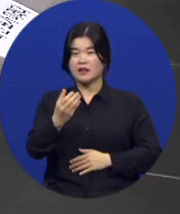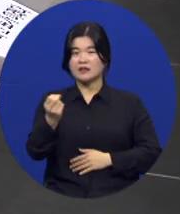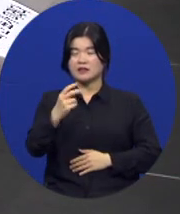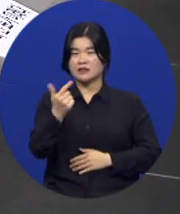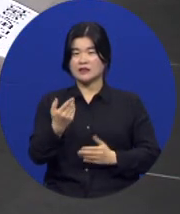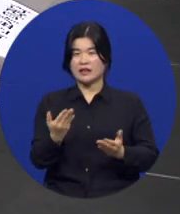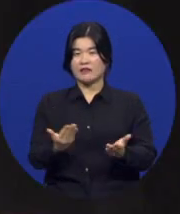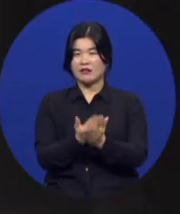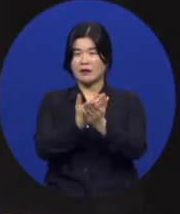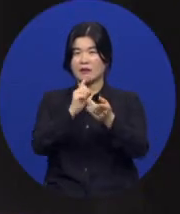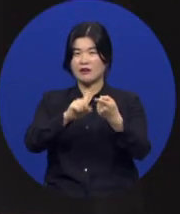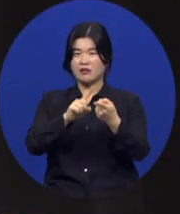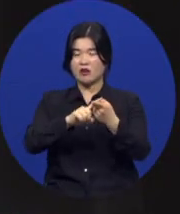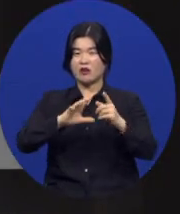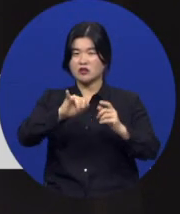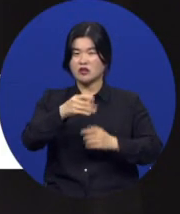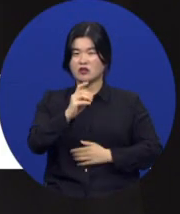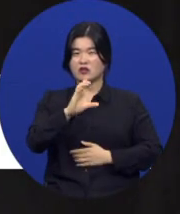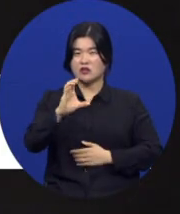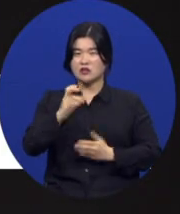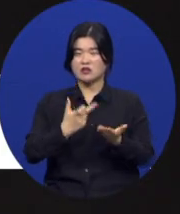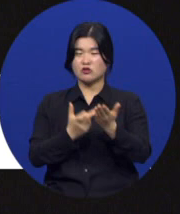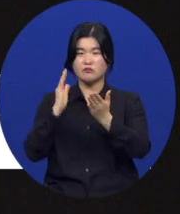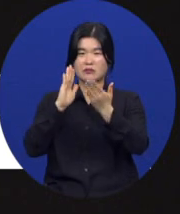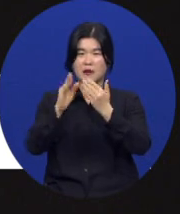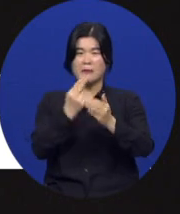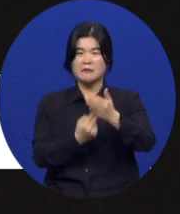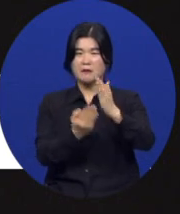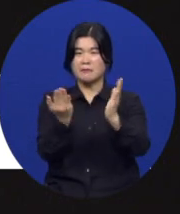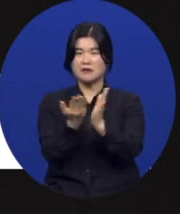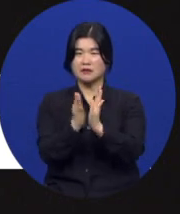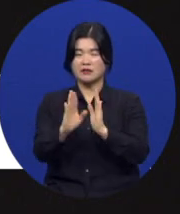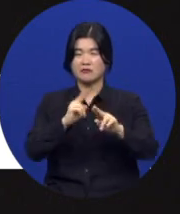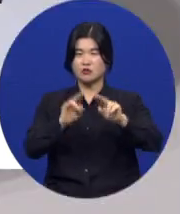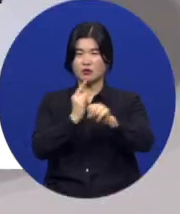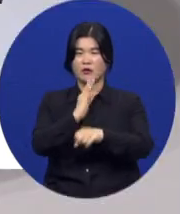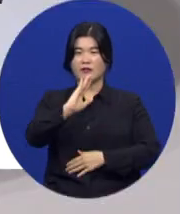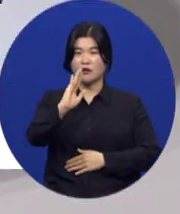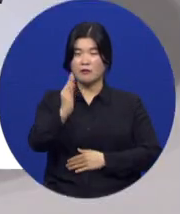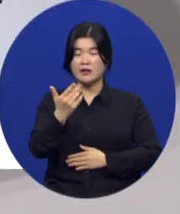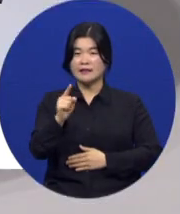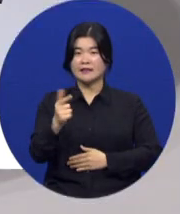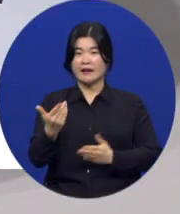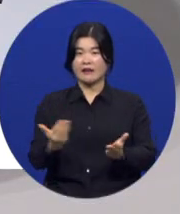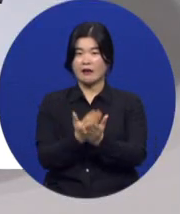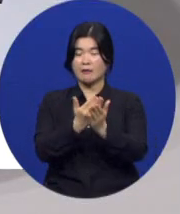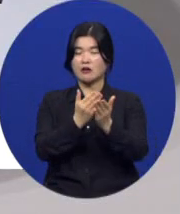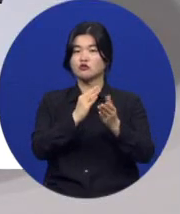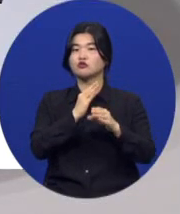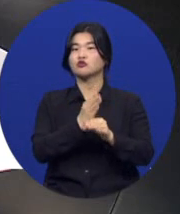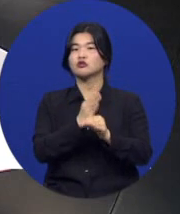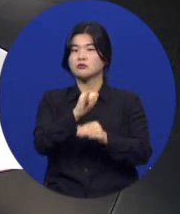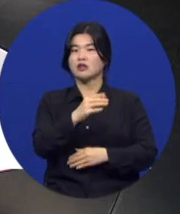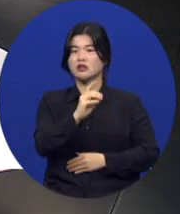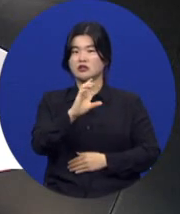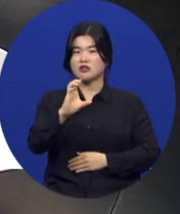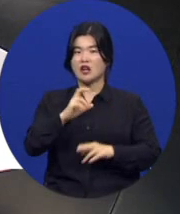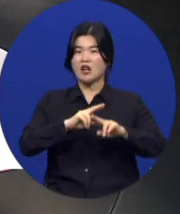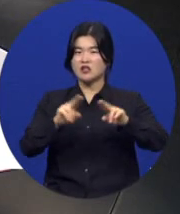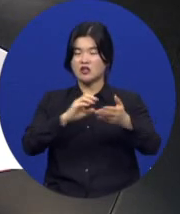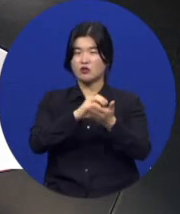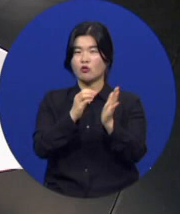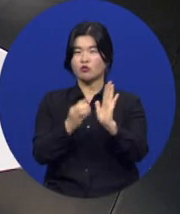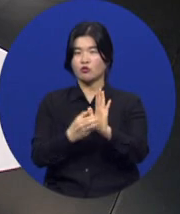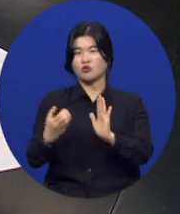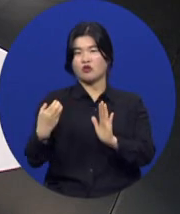개발에 대해서는 국제자유도시 는 제주 미래 비전에 받지 않아 폐기해야 하며 남 개발의 주범인 jdc 는 해체 수준으로